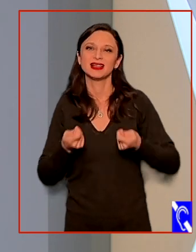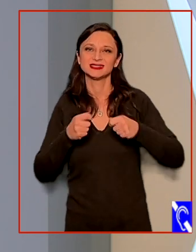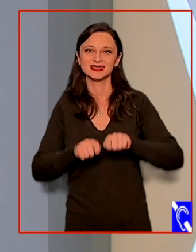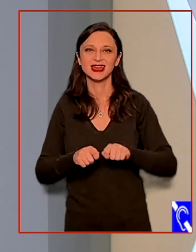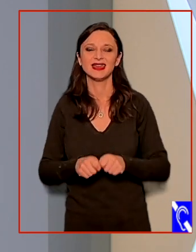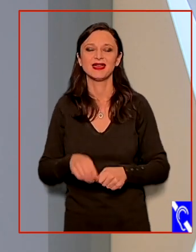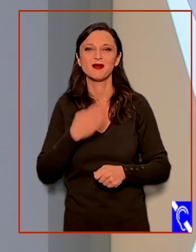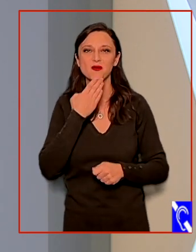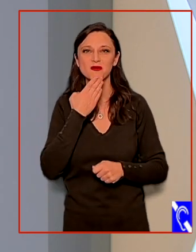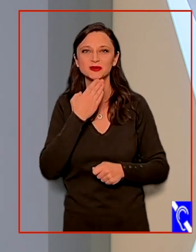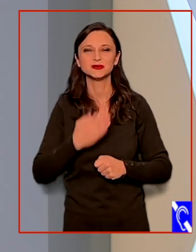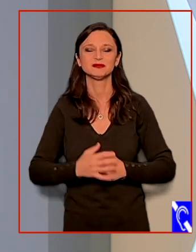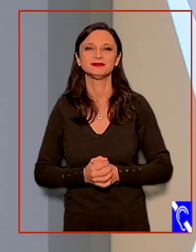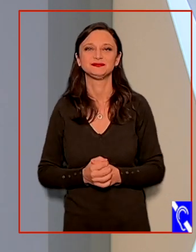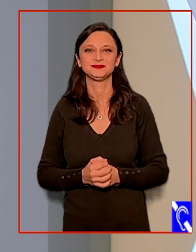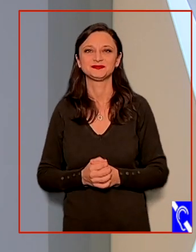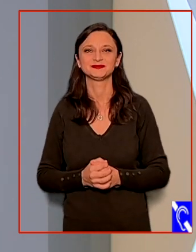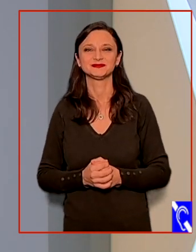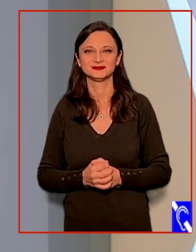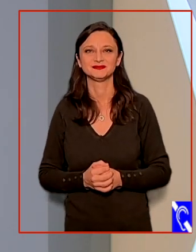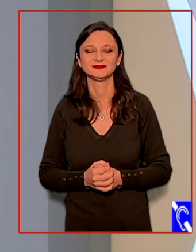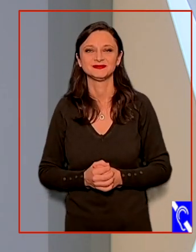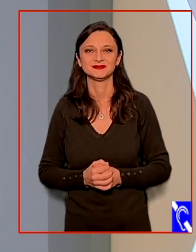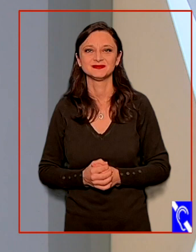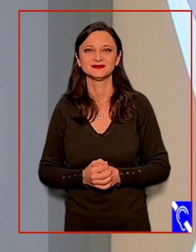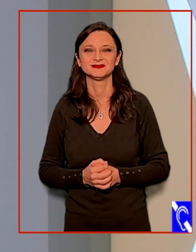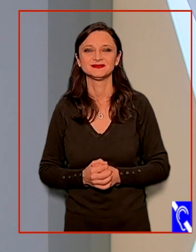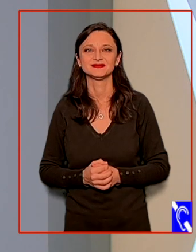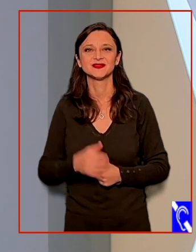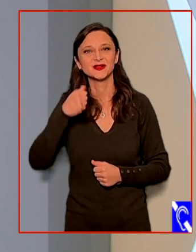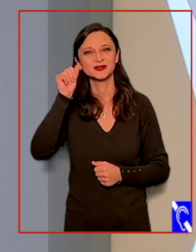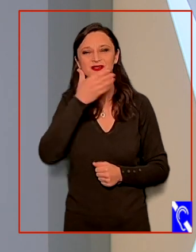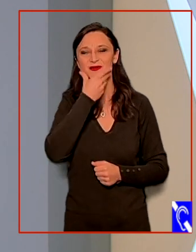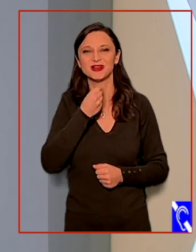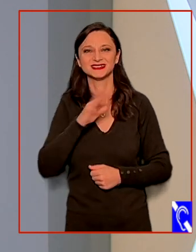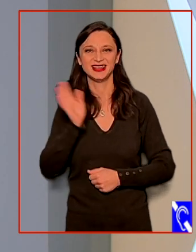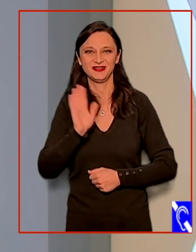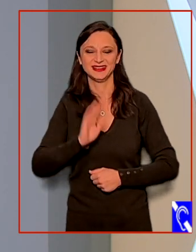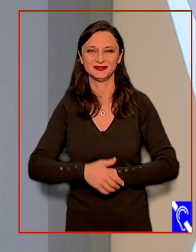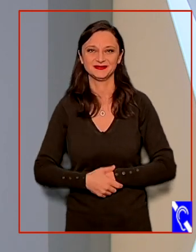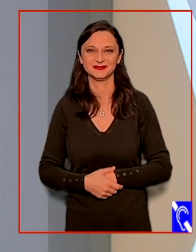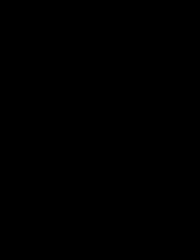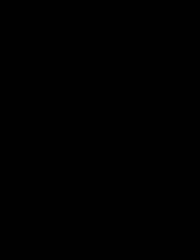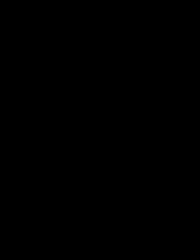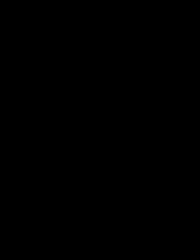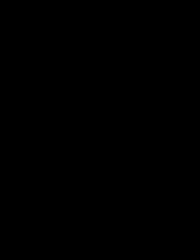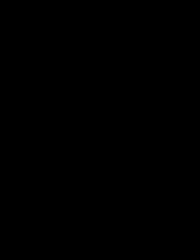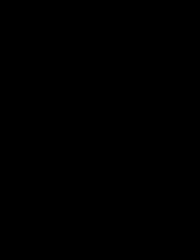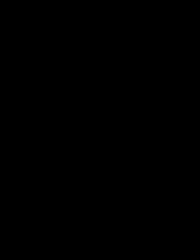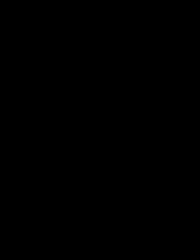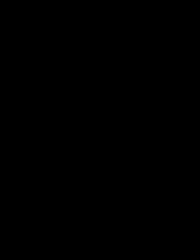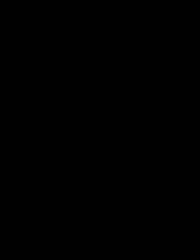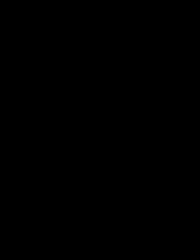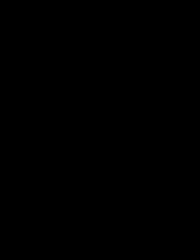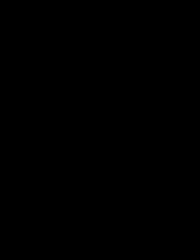Prejudecăți la final. Rămâneți alături de programele televiziunii române. Eu sunt Ovidiu Damian și vă doresc tuturor o zi excelentă. La revedere!